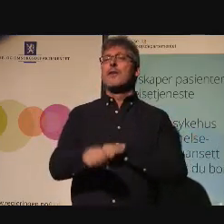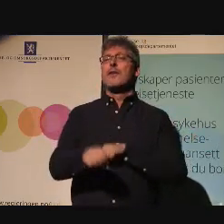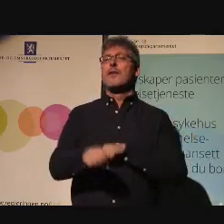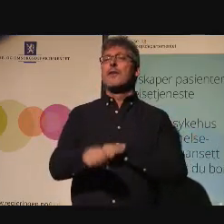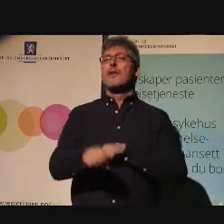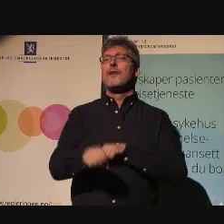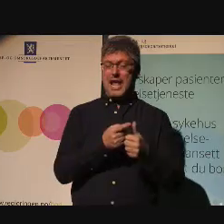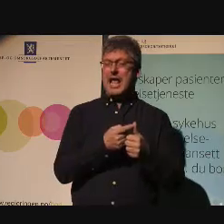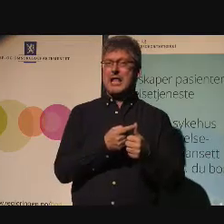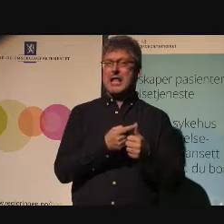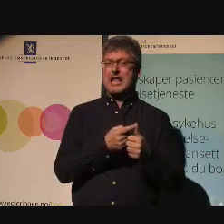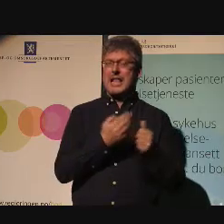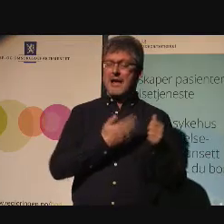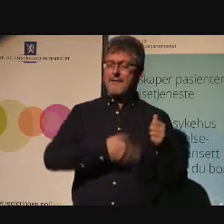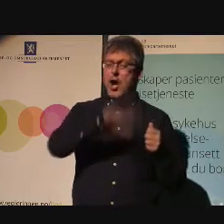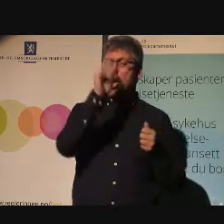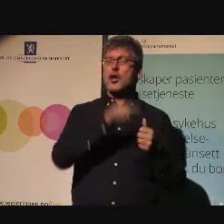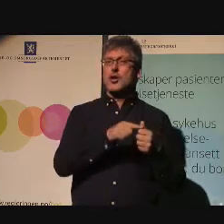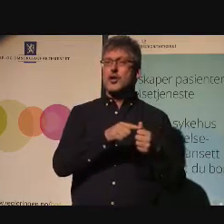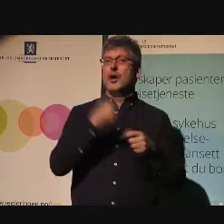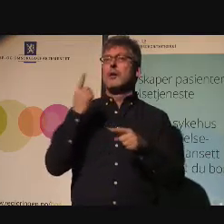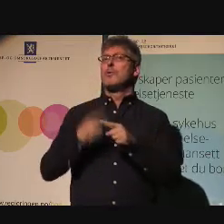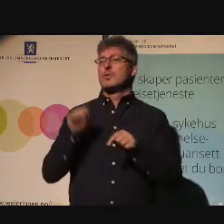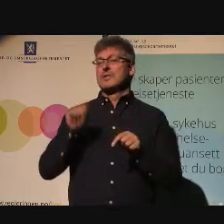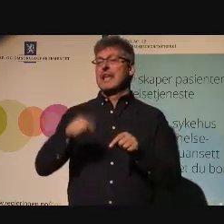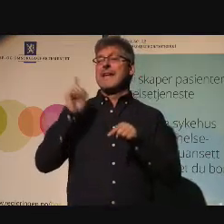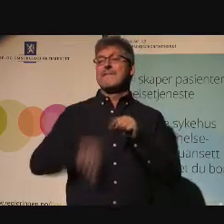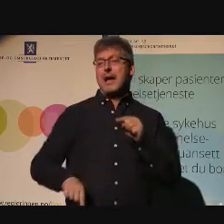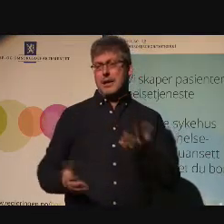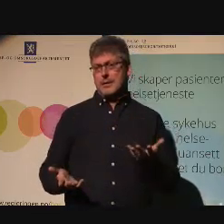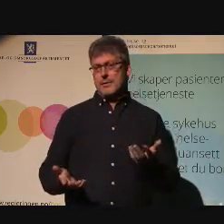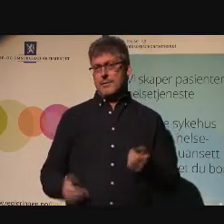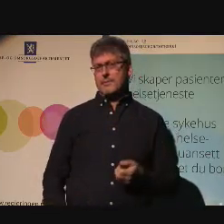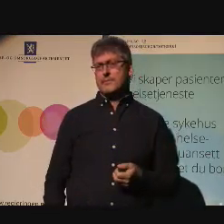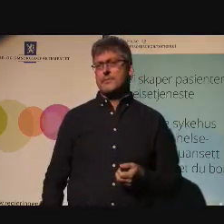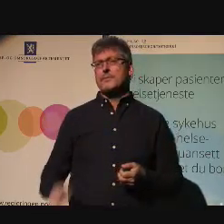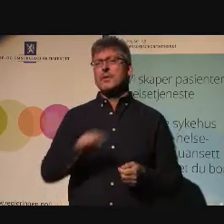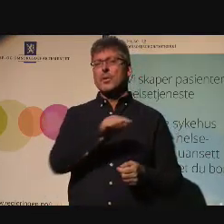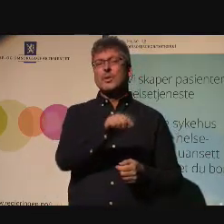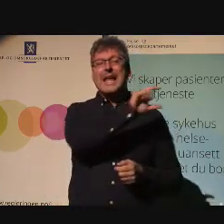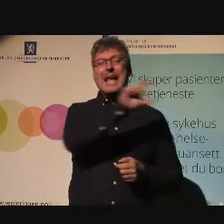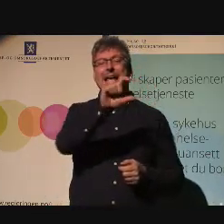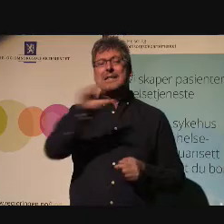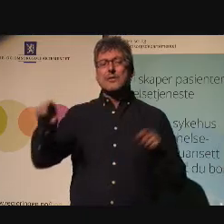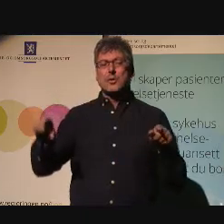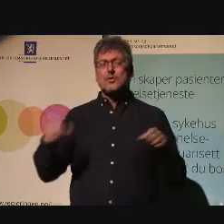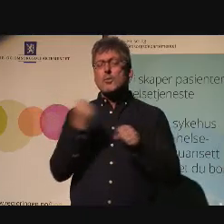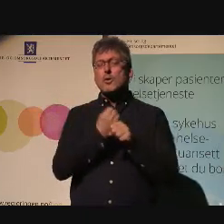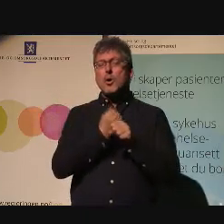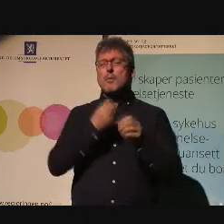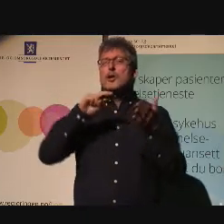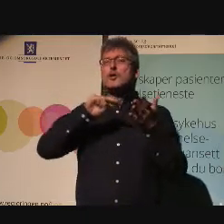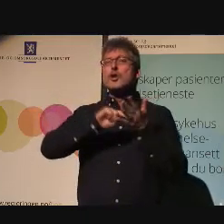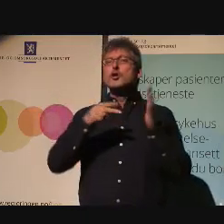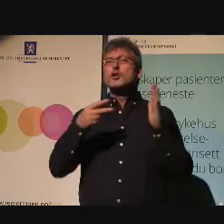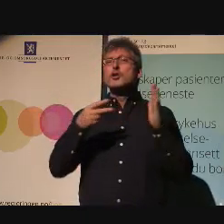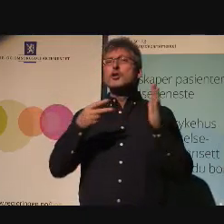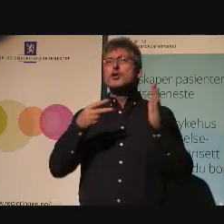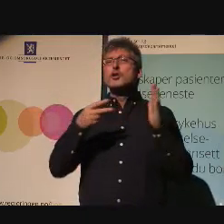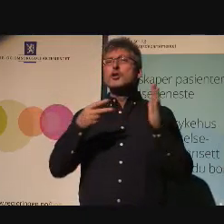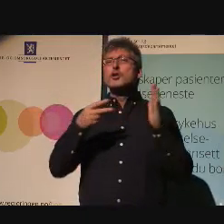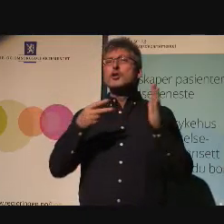høy og feil. Og vi ser at de institusjonene som jobber systematisk